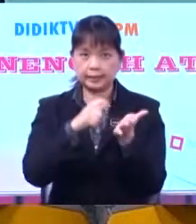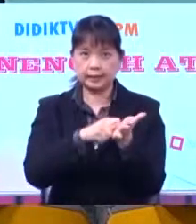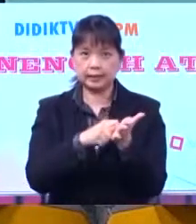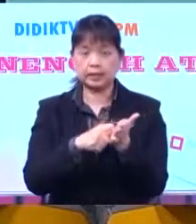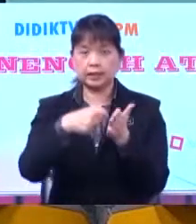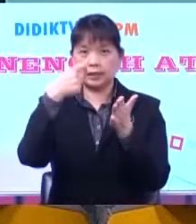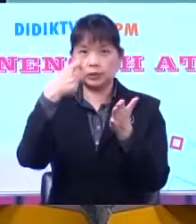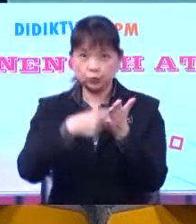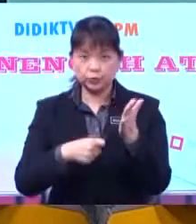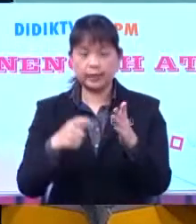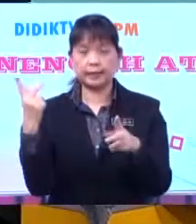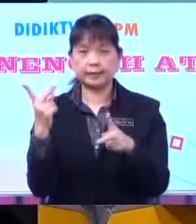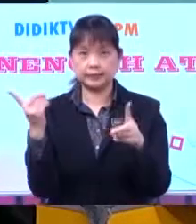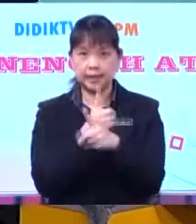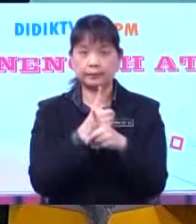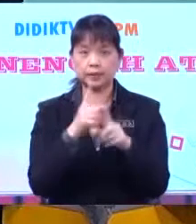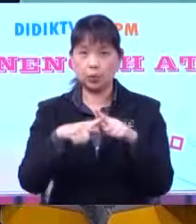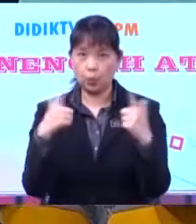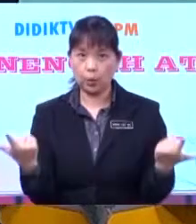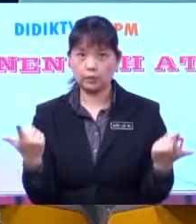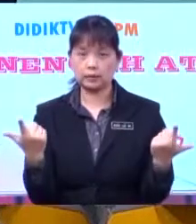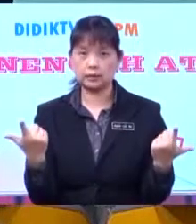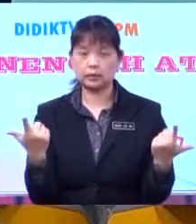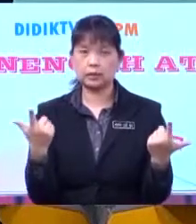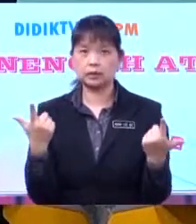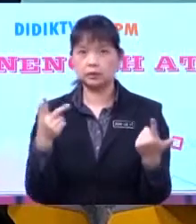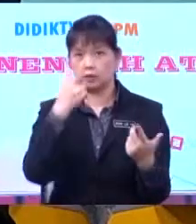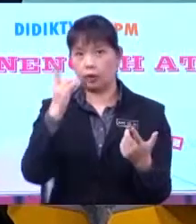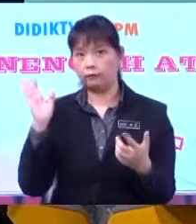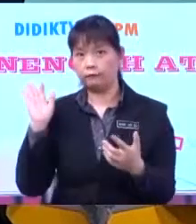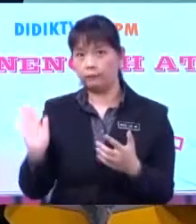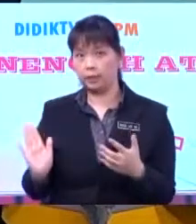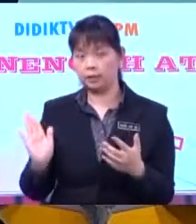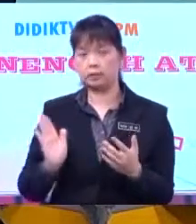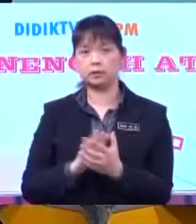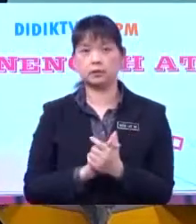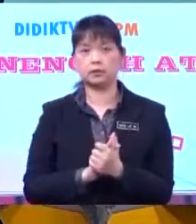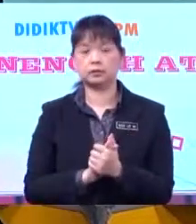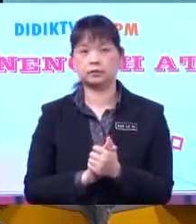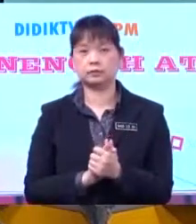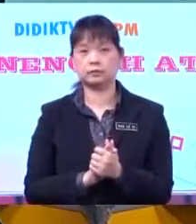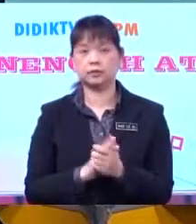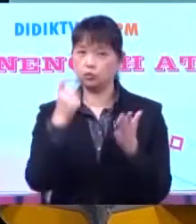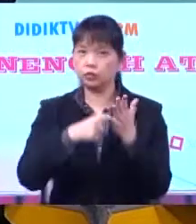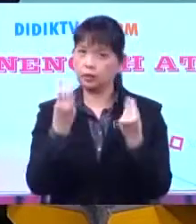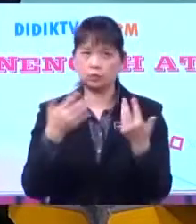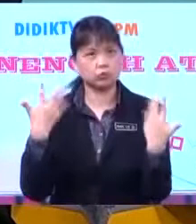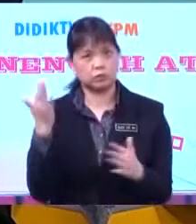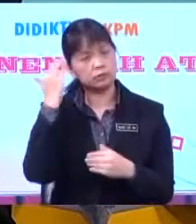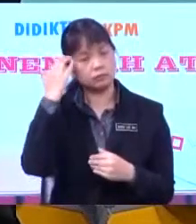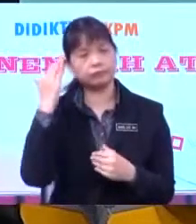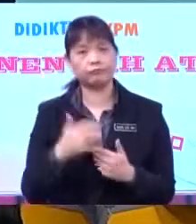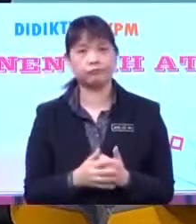darat dengan luas tanah dengan kali ini kada Cukai ada Tahura empat mesin Cukai tanaman Tahura yaitu